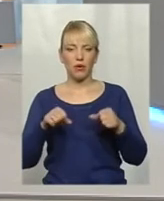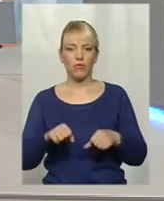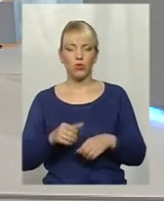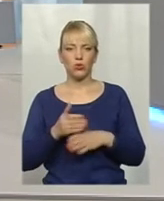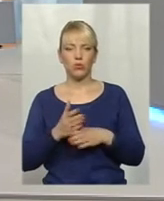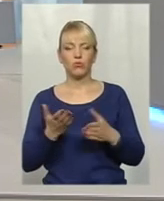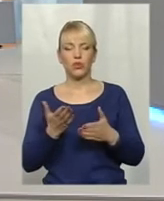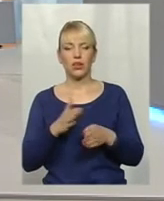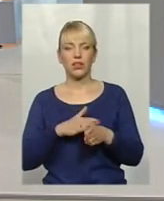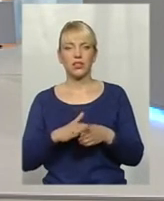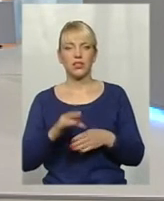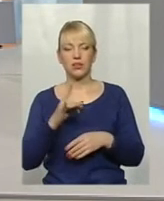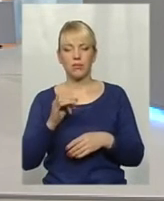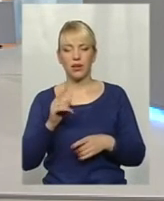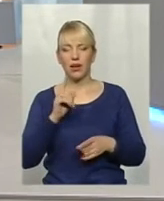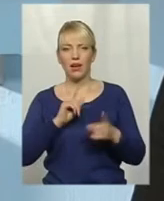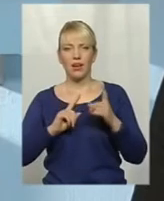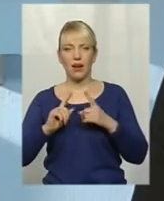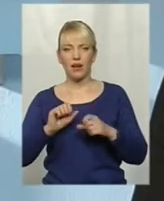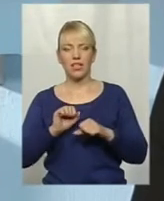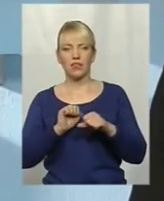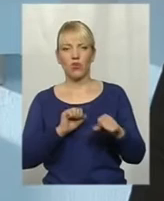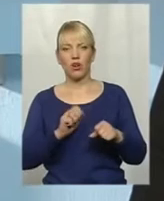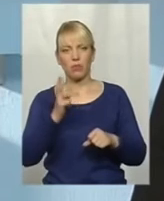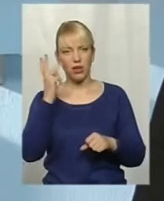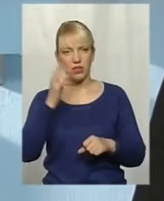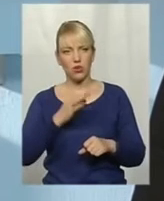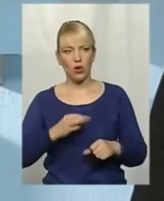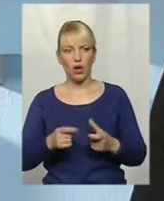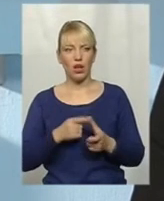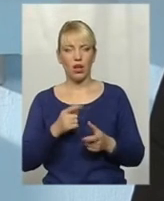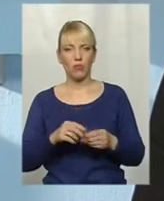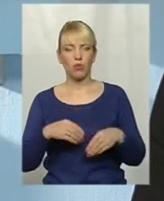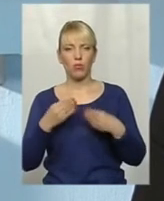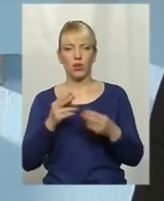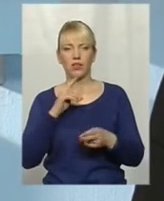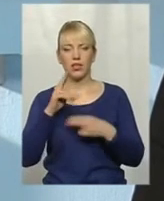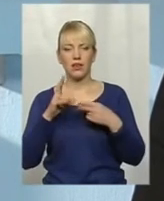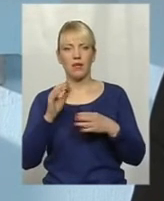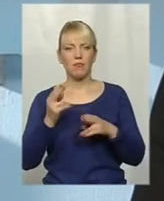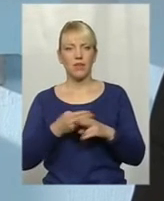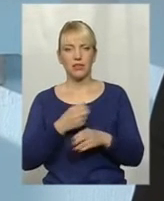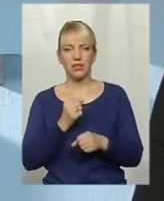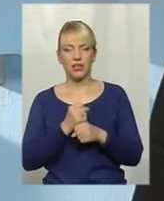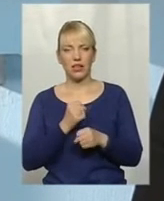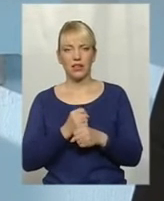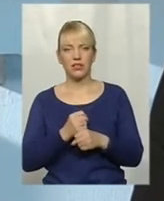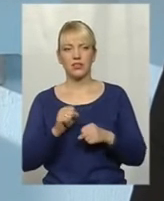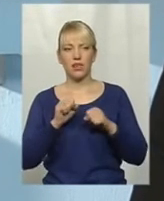при Раді адвокатів у Хмельницькій області, або подати скаргу на бездіяльність